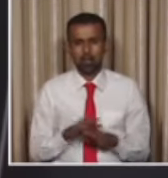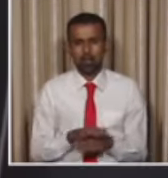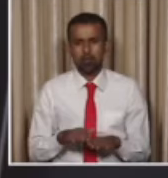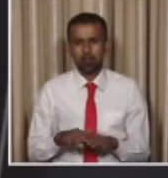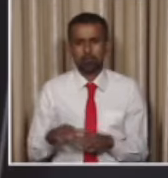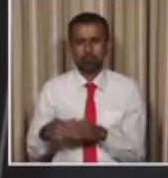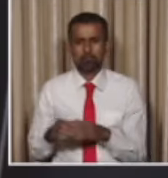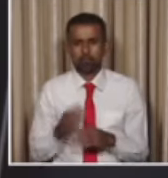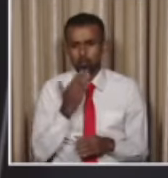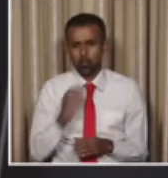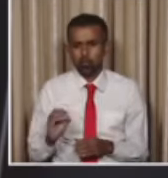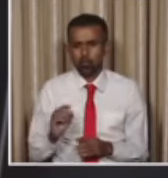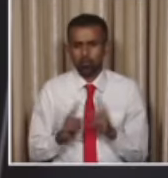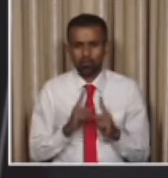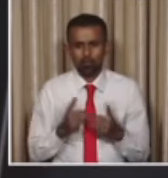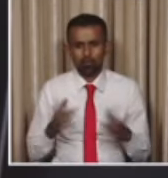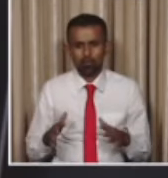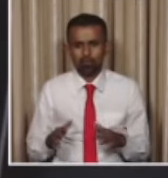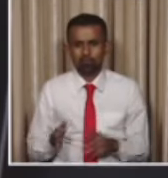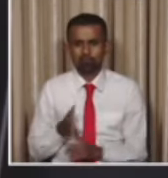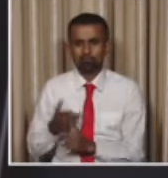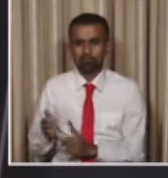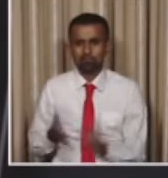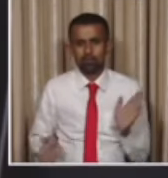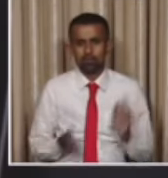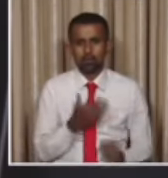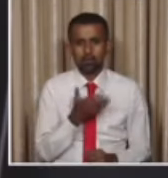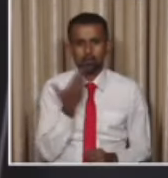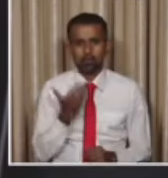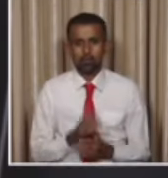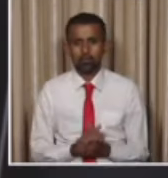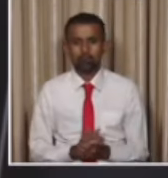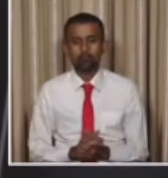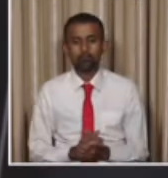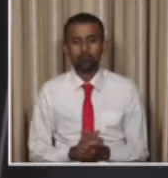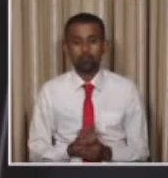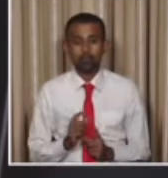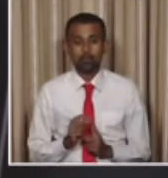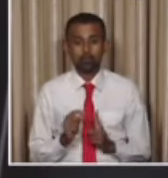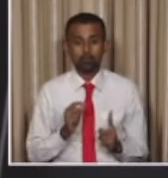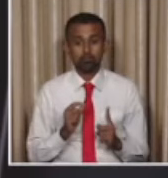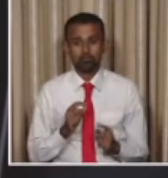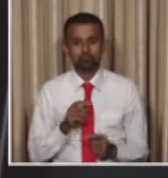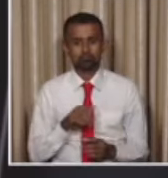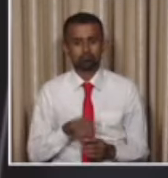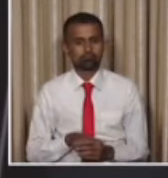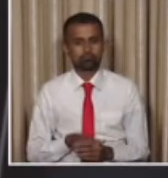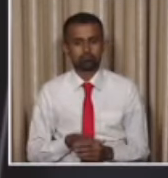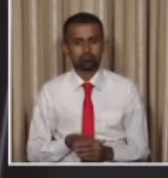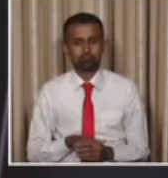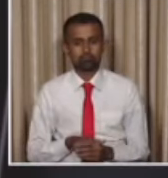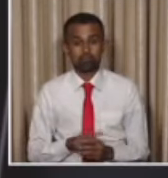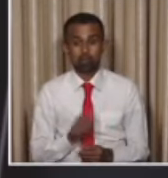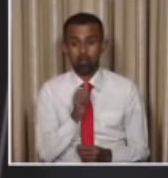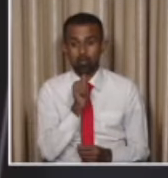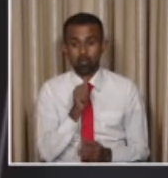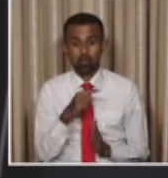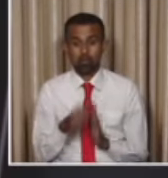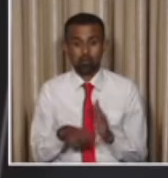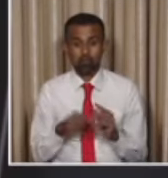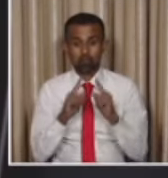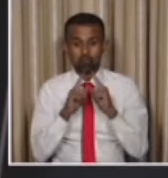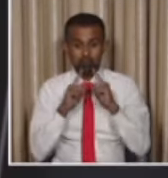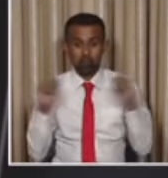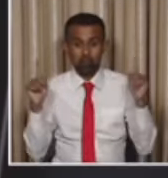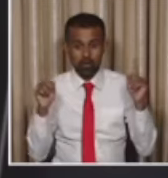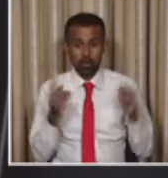කරගෙන මොන්ටිසෝරි කතාවක් කළා මොකක් හරි කළා යත හැකි. මේ පාර්ලිමේන්තුවක් ඇතුලේ මේ තියෙන තත්ත්වේ රටට කියන්න ඕනේ. දැන්